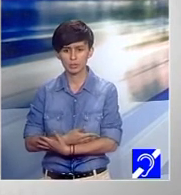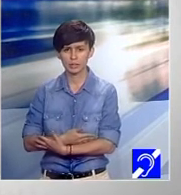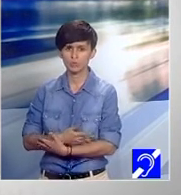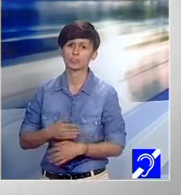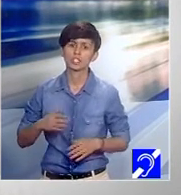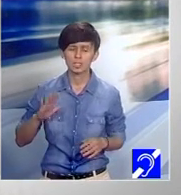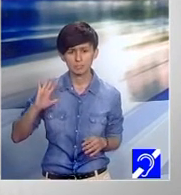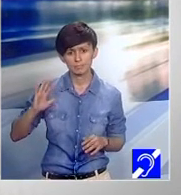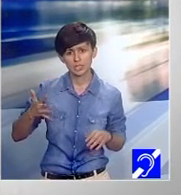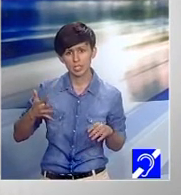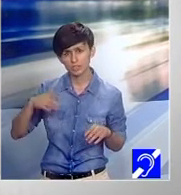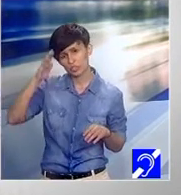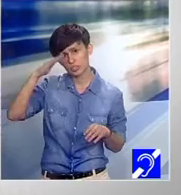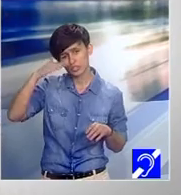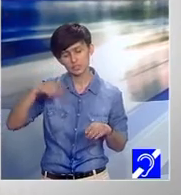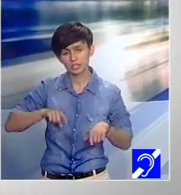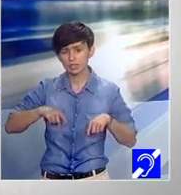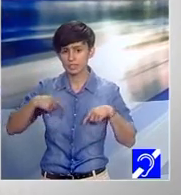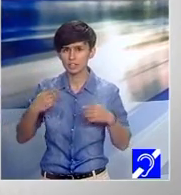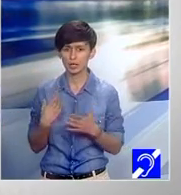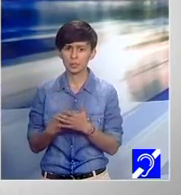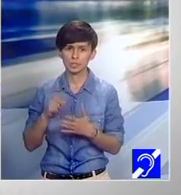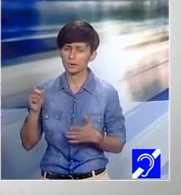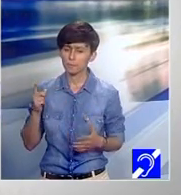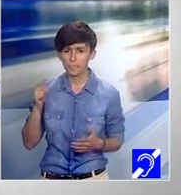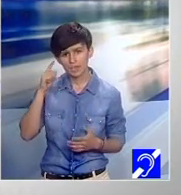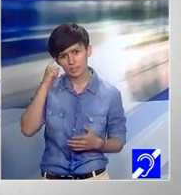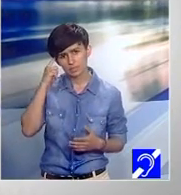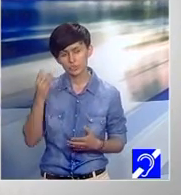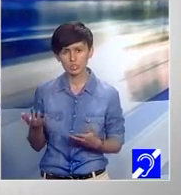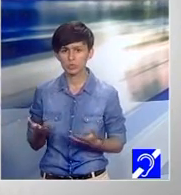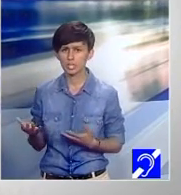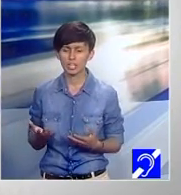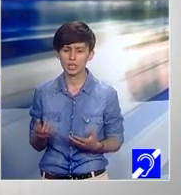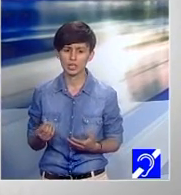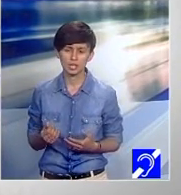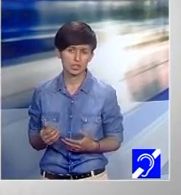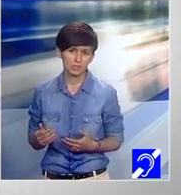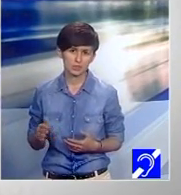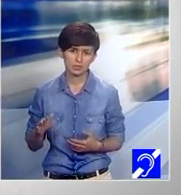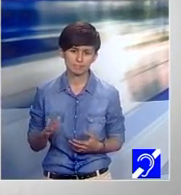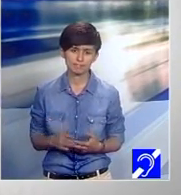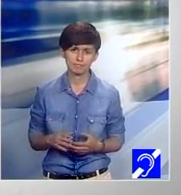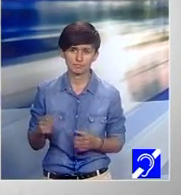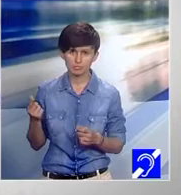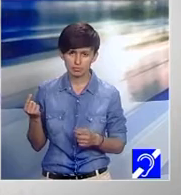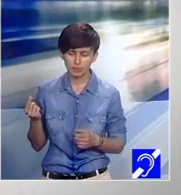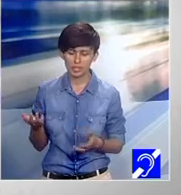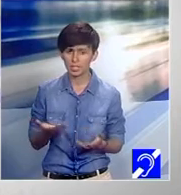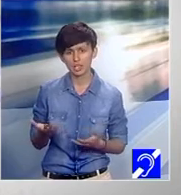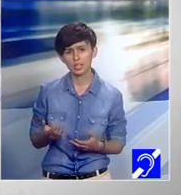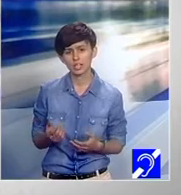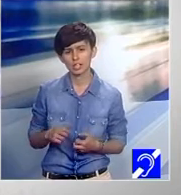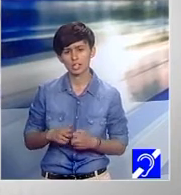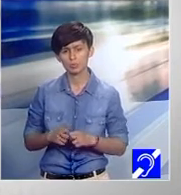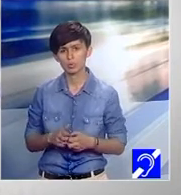nu știm care dintre noi suntem aceea, care cuplu are neșansa de a da naștere unui copil